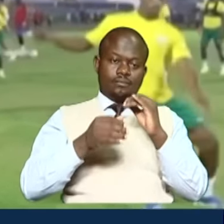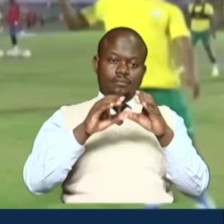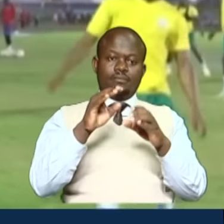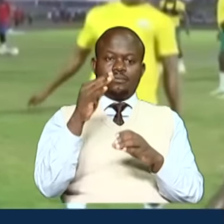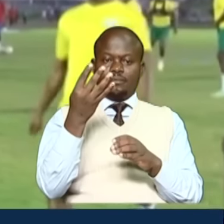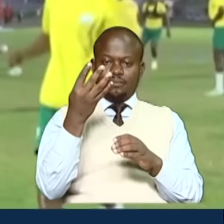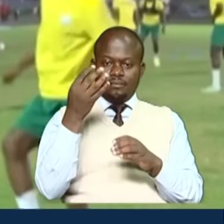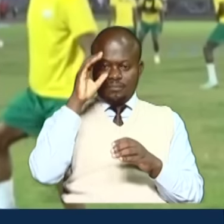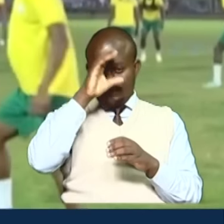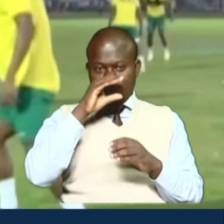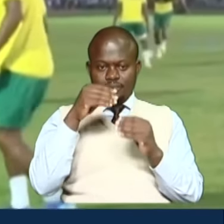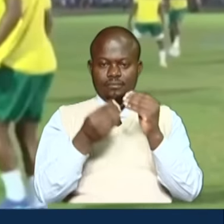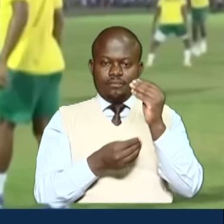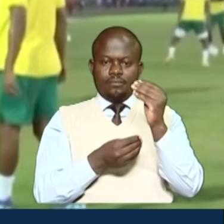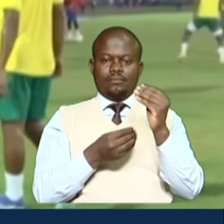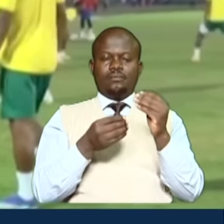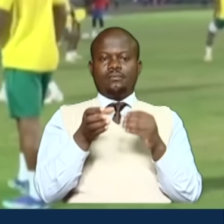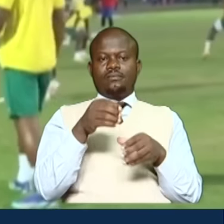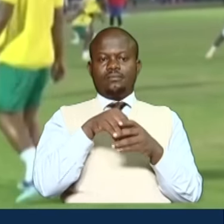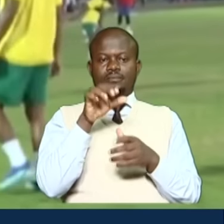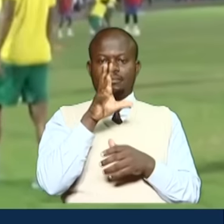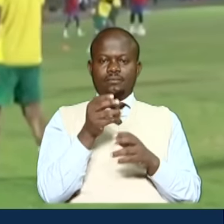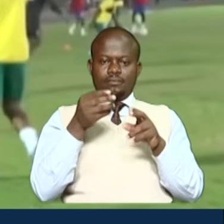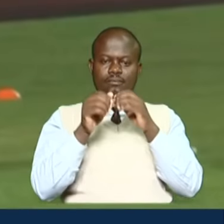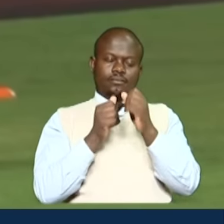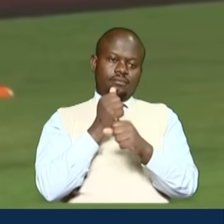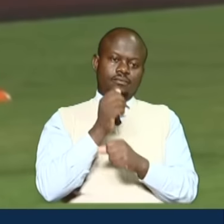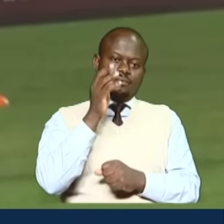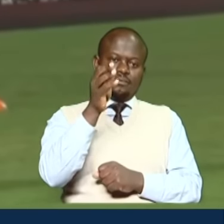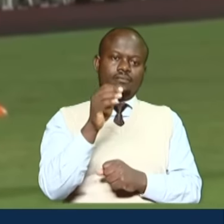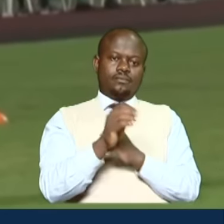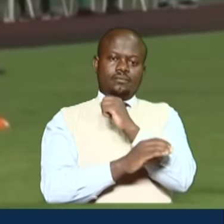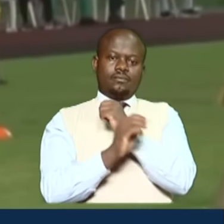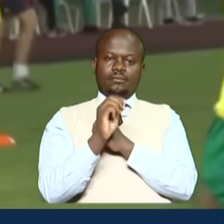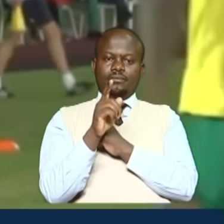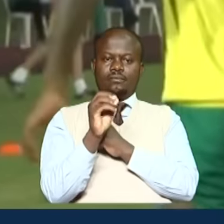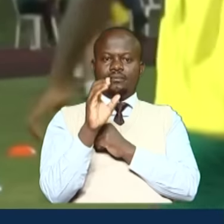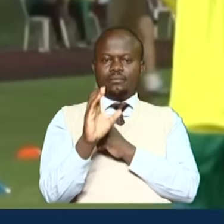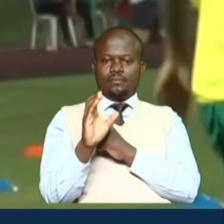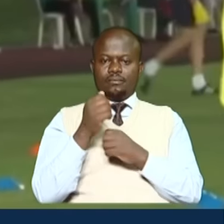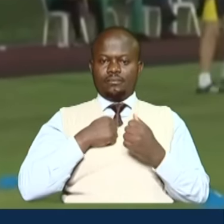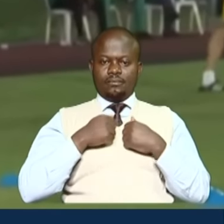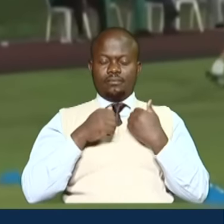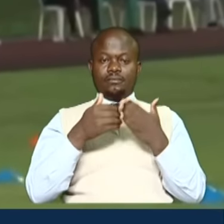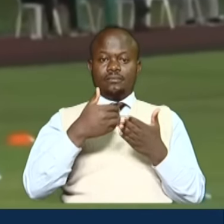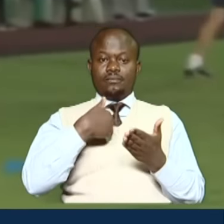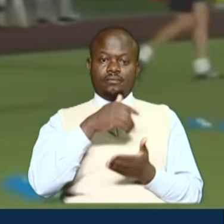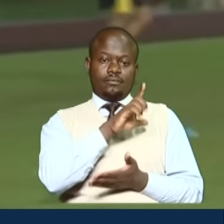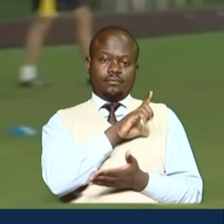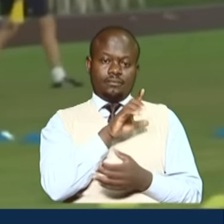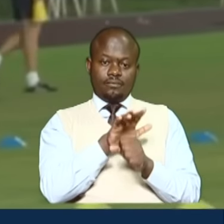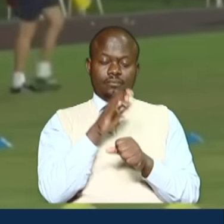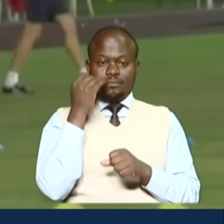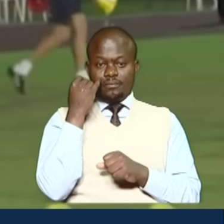kane ryo gushaka itike igikombe cya Afrika kizaba umwaka utaha mu gihugu cya Maroko. U Rwanda navuga ko rugifite amahirwe